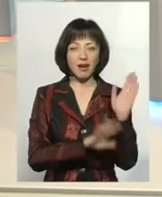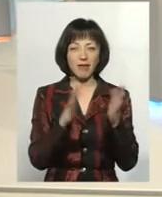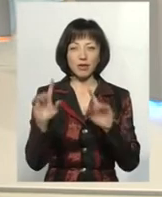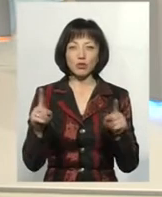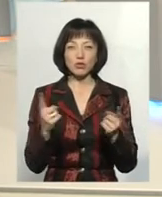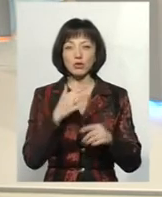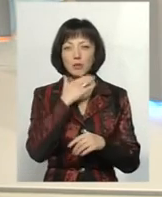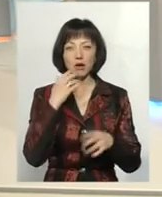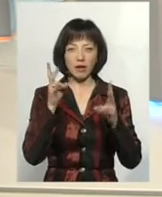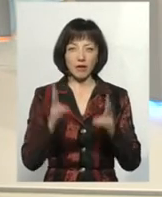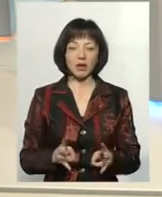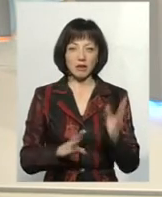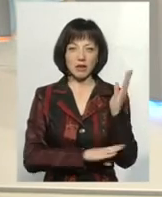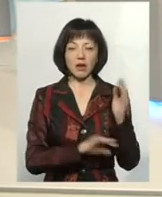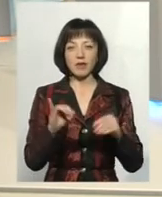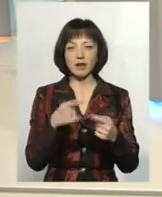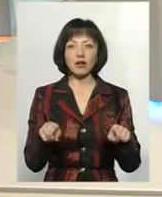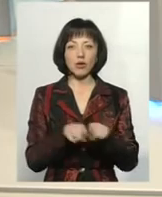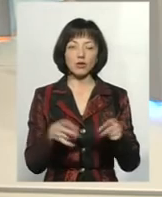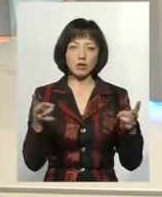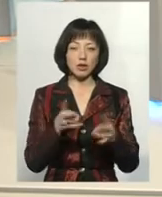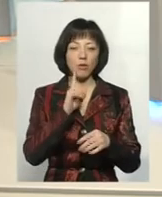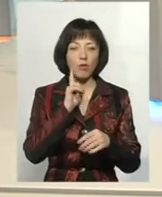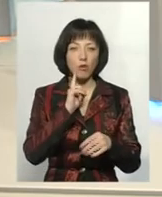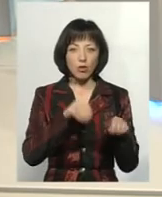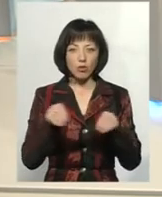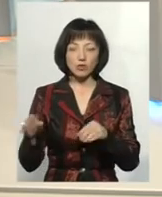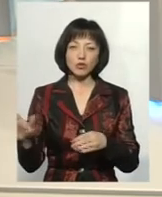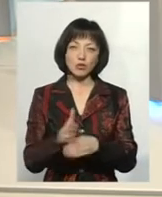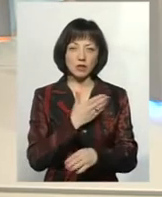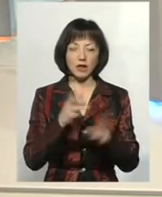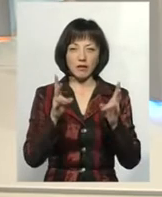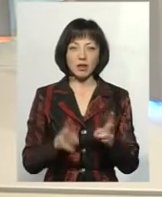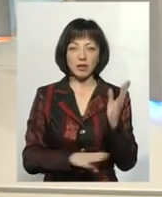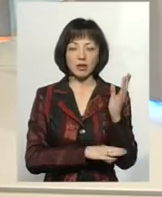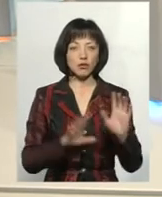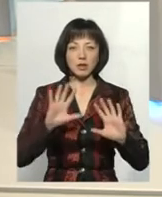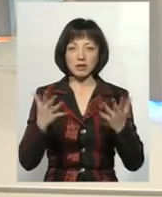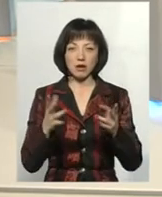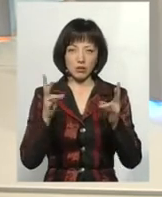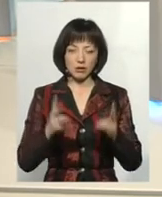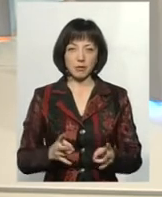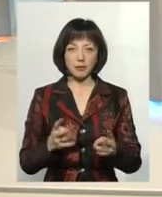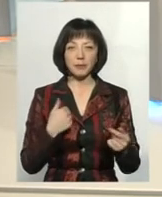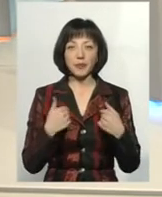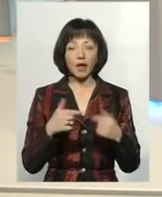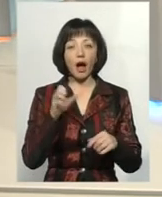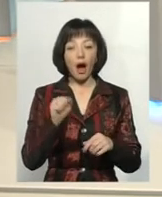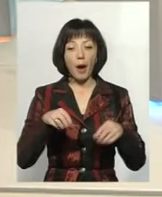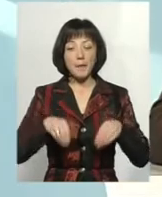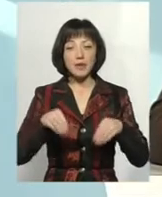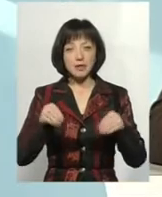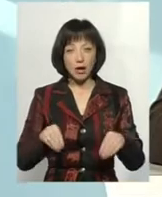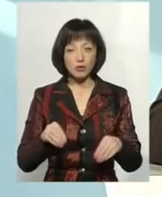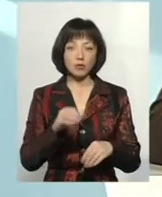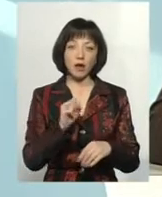дуже багато аварійних дерев. І їх також треба і омолоджувати, і зносити аварійні дерева, щоб не сталося якесь лихо. А